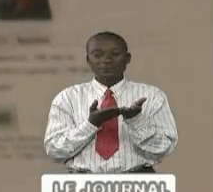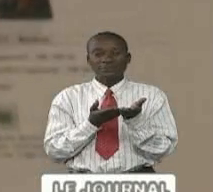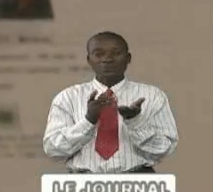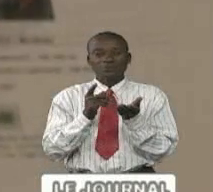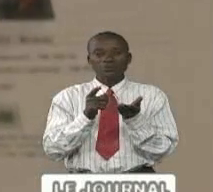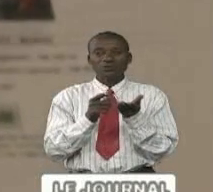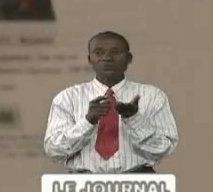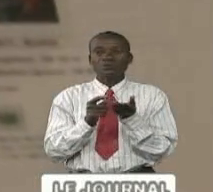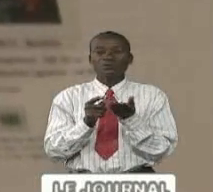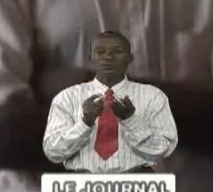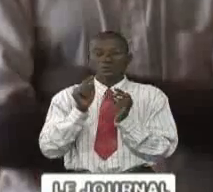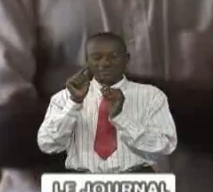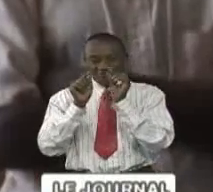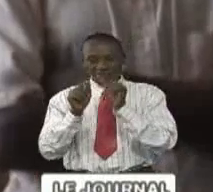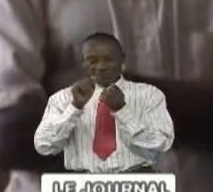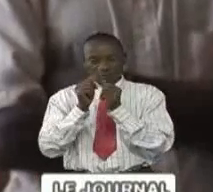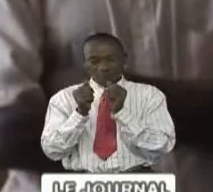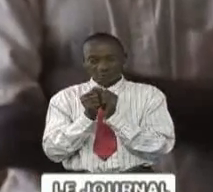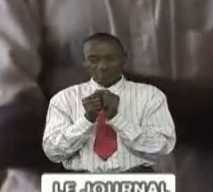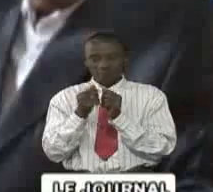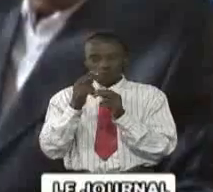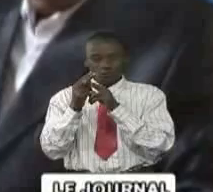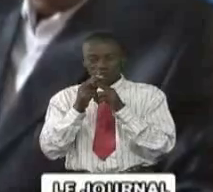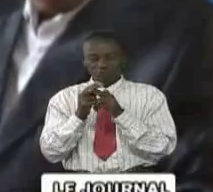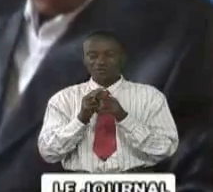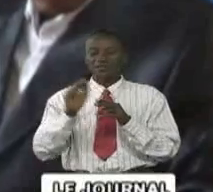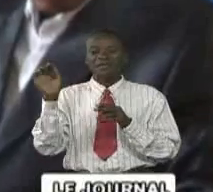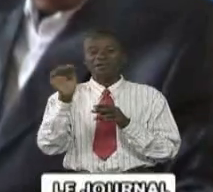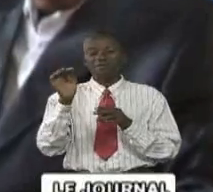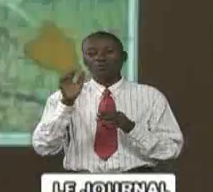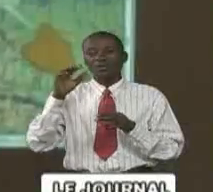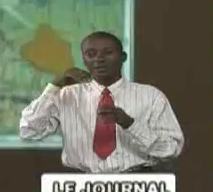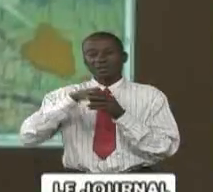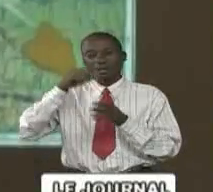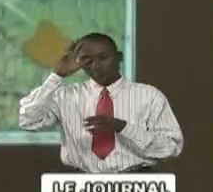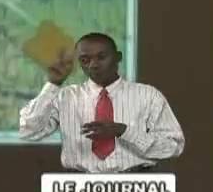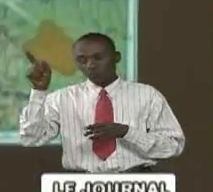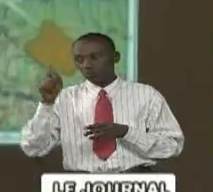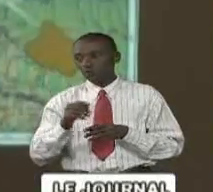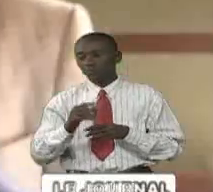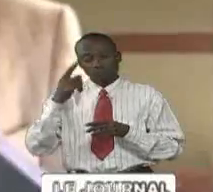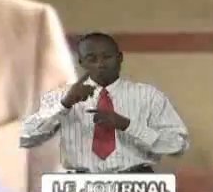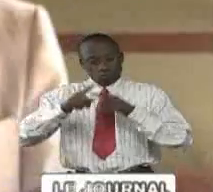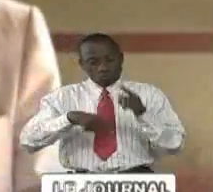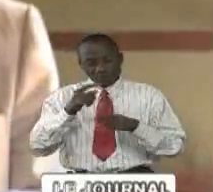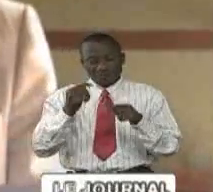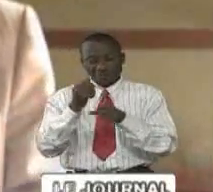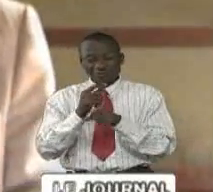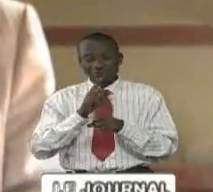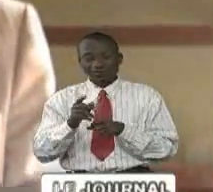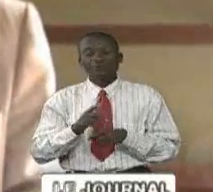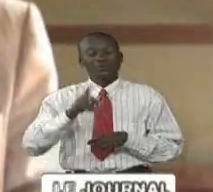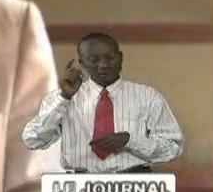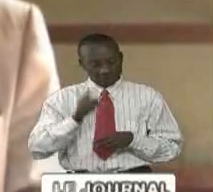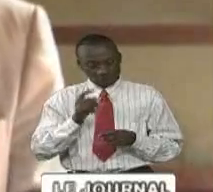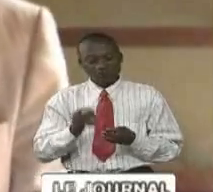subdivisé la concession forestière de la Sodefor. Mais avant sa mise en œuvre, il devra être analysé et validé par les